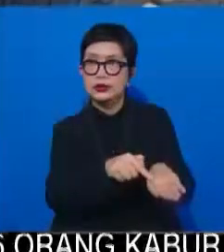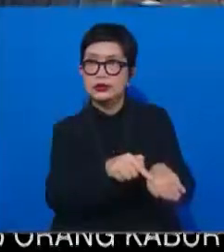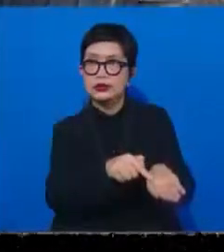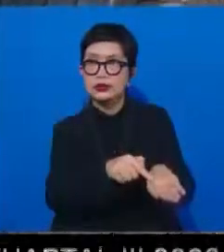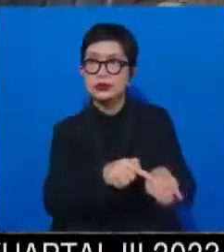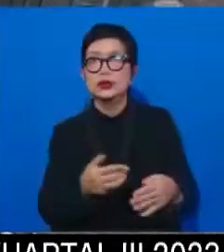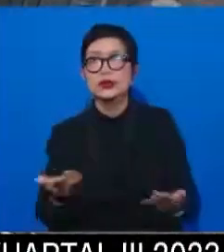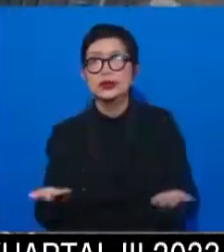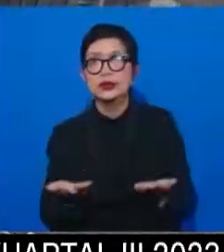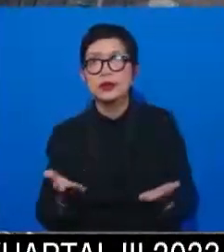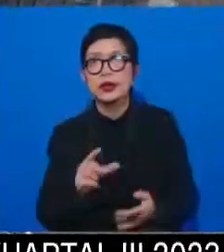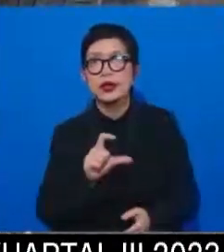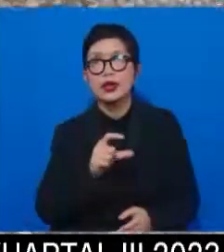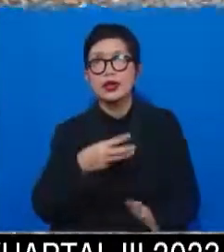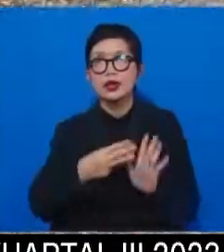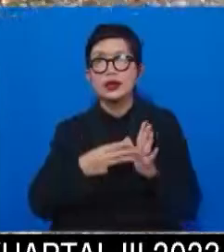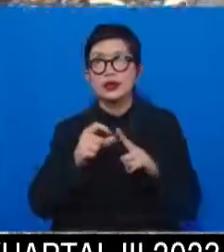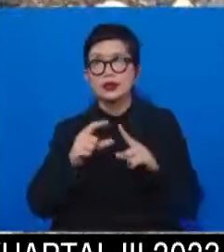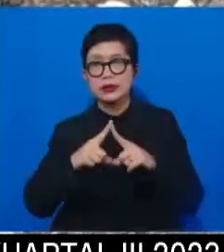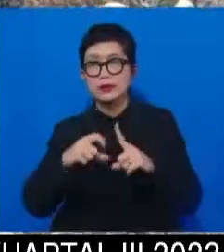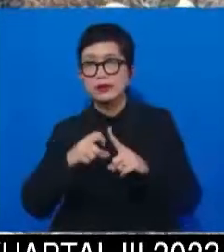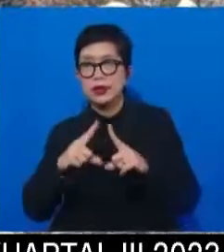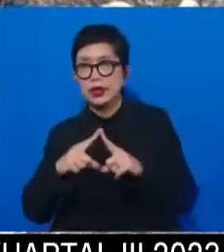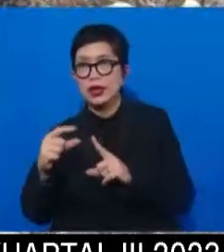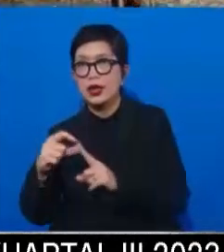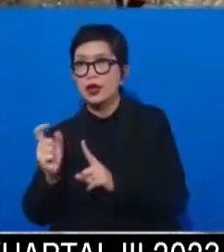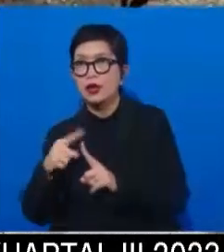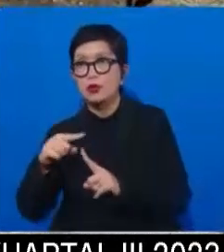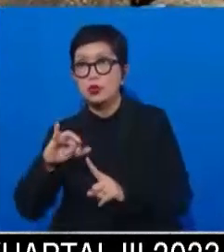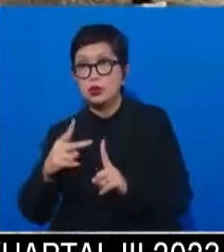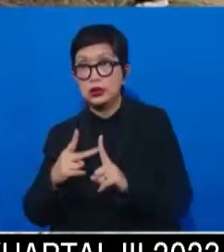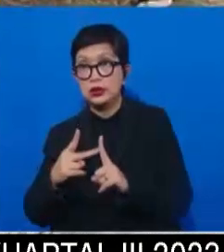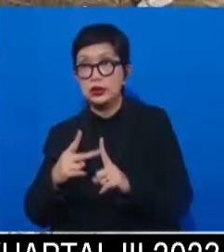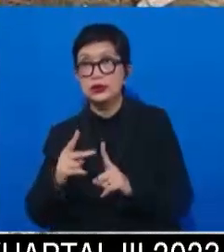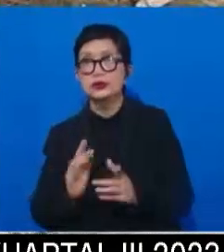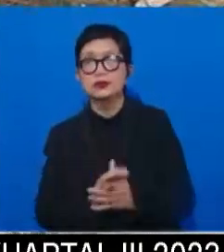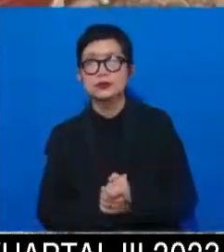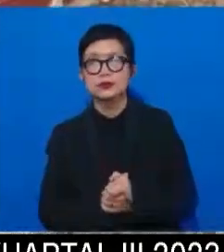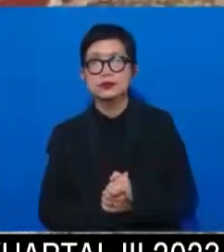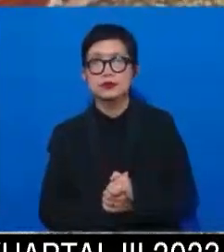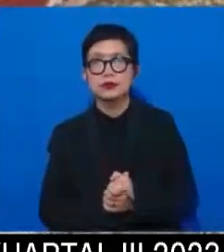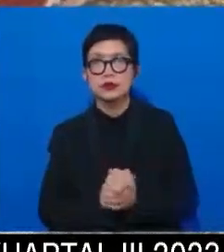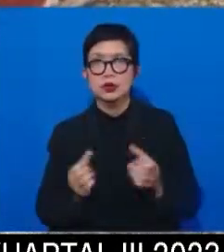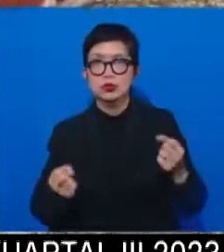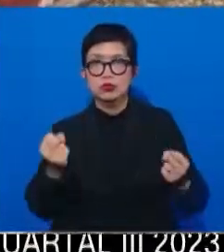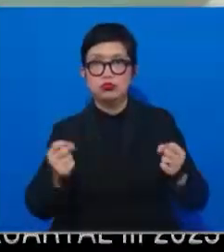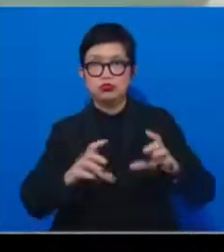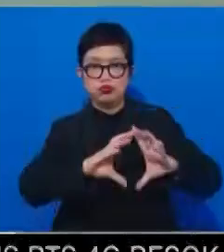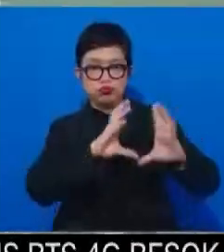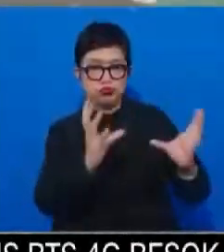Putih, Jakarta Pusat, Rabu pagi. Kerasnya benturan membuat bagian bodi depan mobil tersebut bahkan